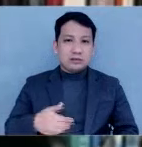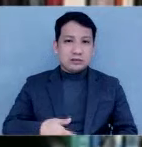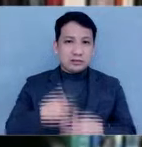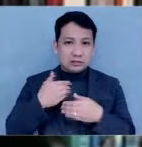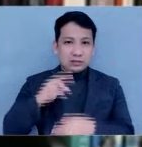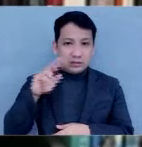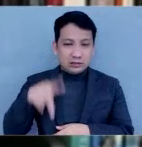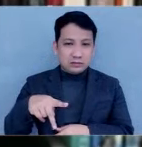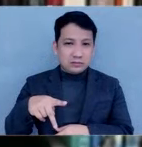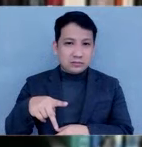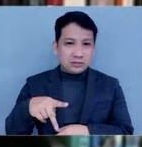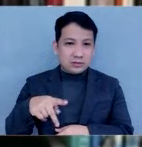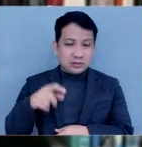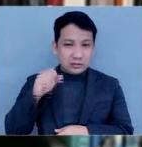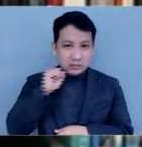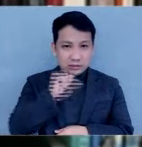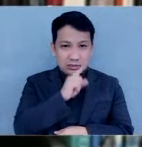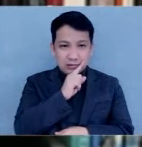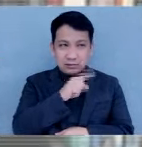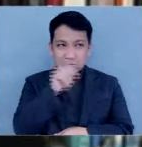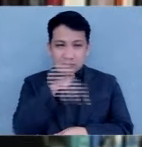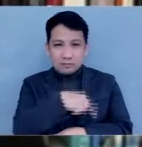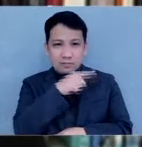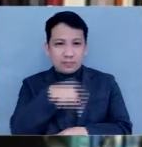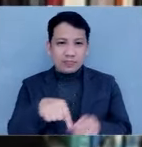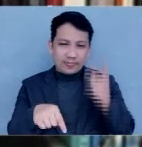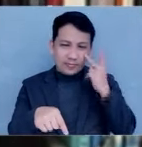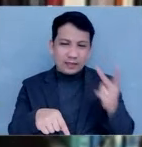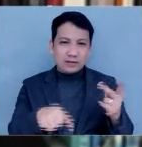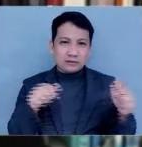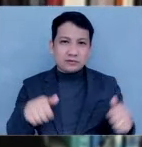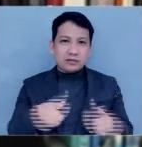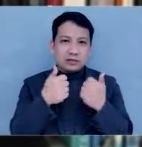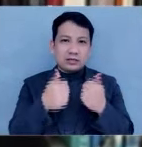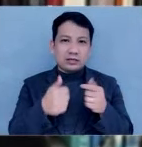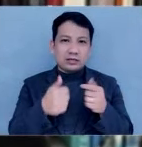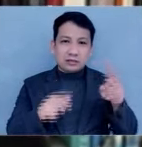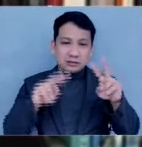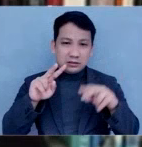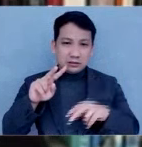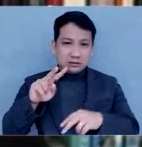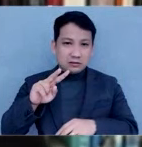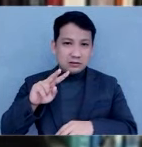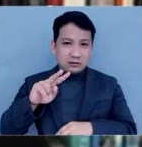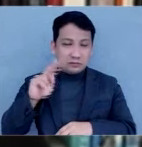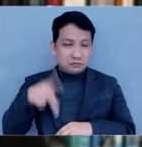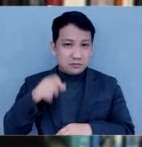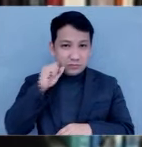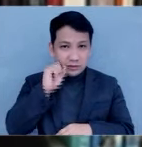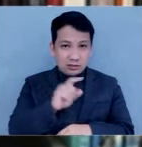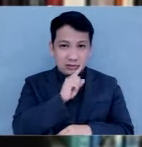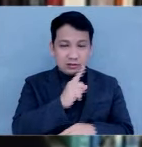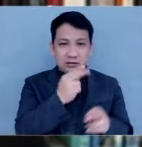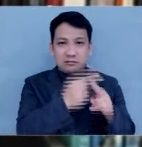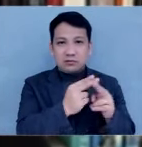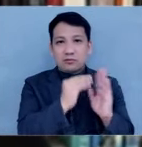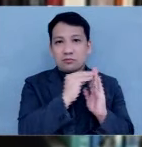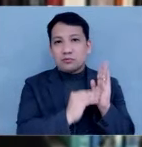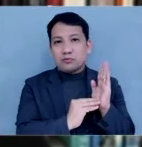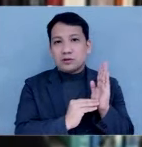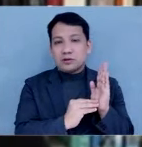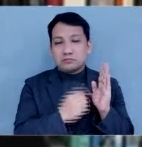Duterte na pagiging critical sa mga Marcos. Ang challenge kay VP Duterte, name names, kung hindi siya